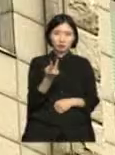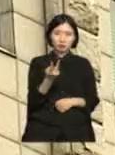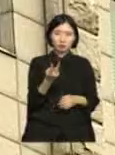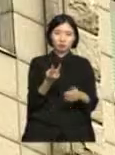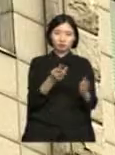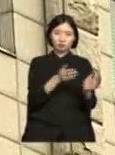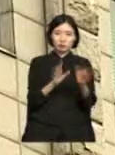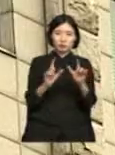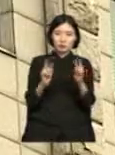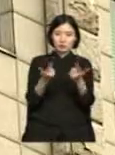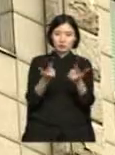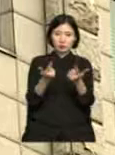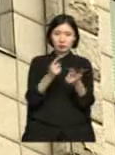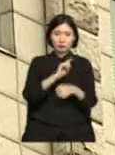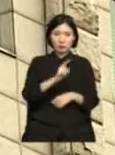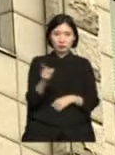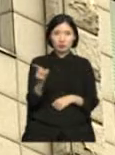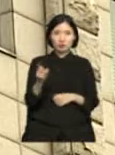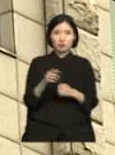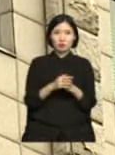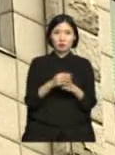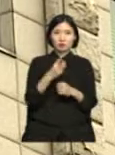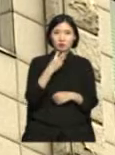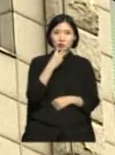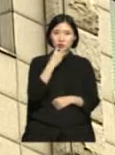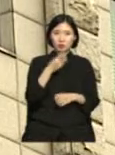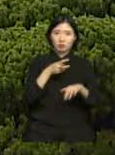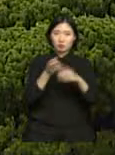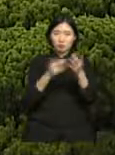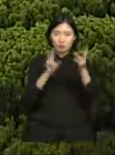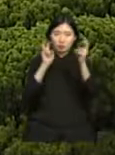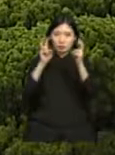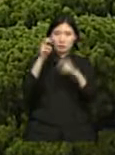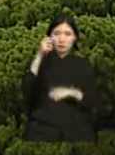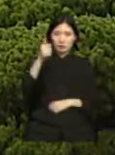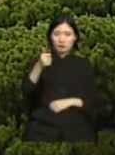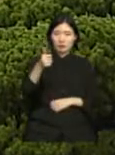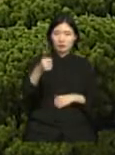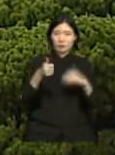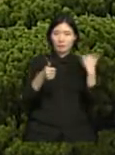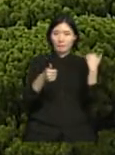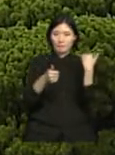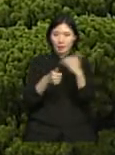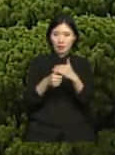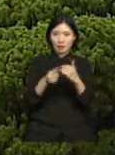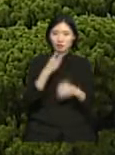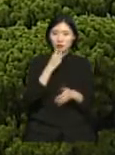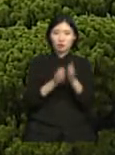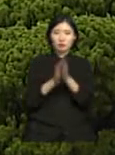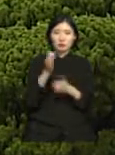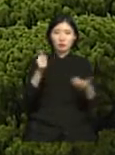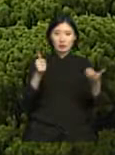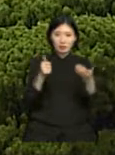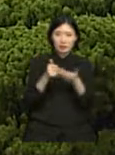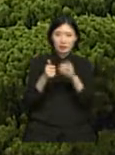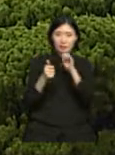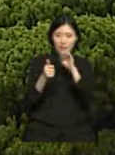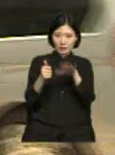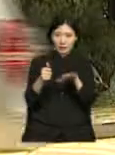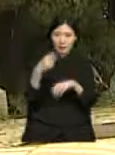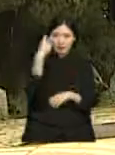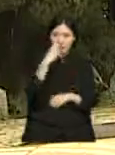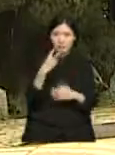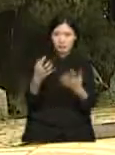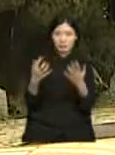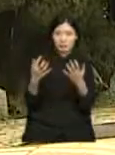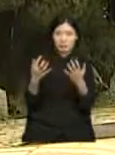지적했습니다. 이에 따라 감사원은 서울교통공사 김태호 사장을 해임하라고 서울시장에게 통보했고요. 감사